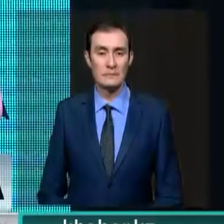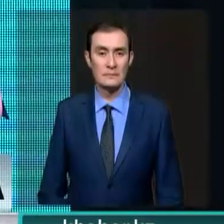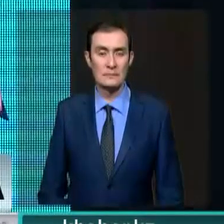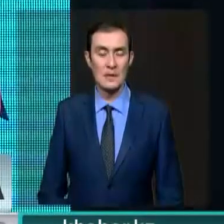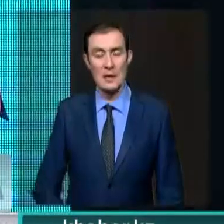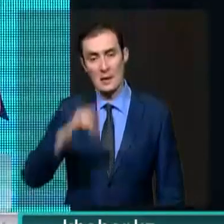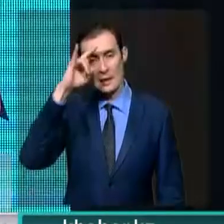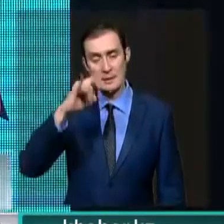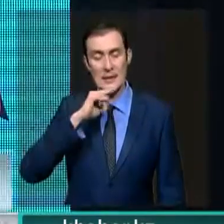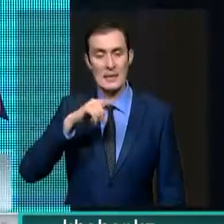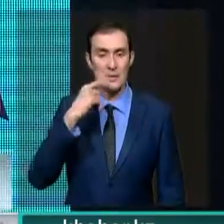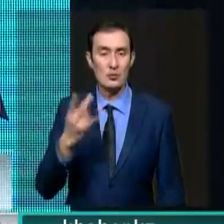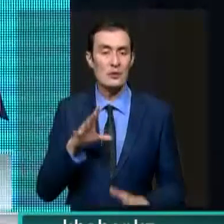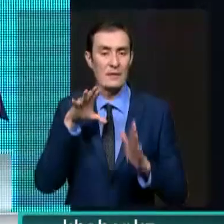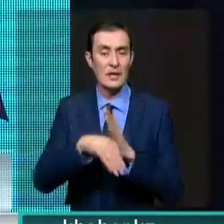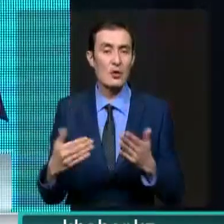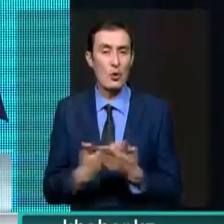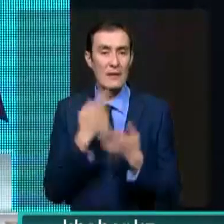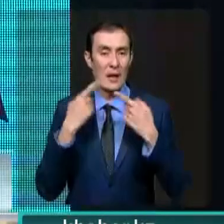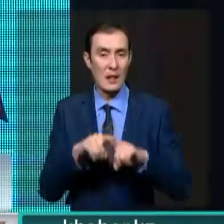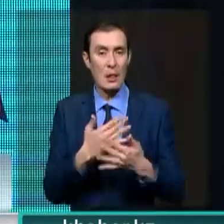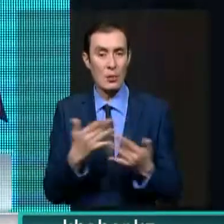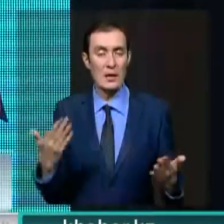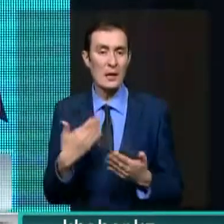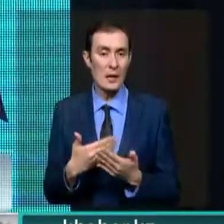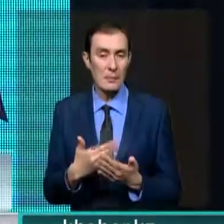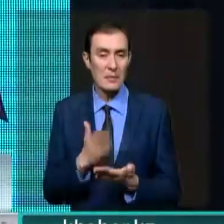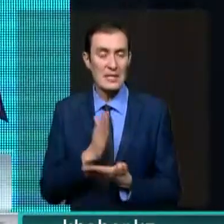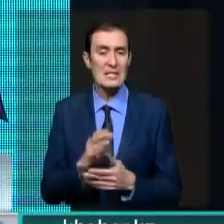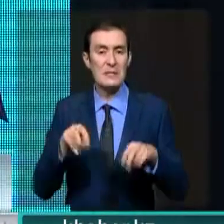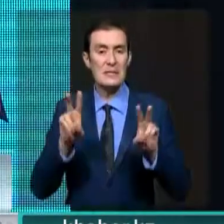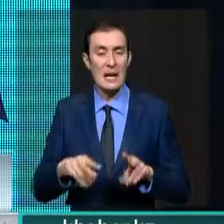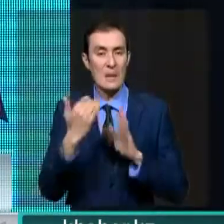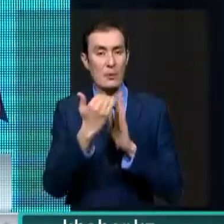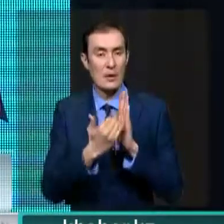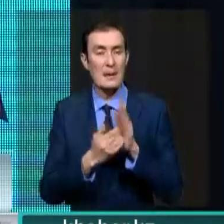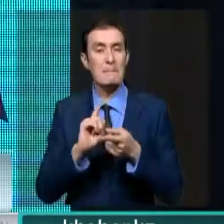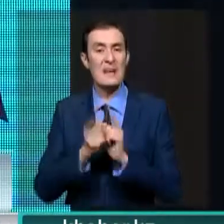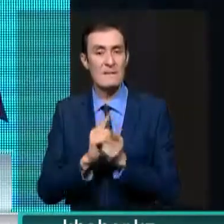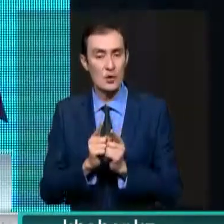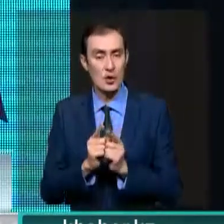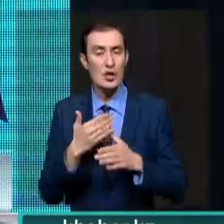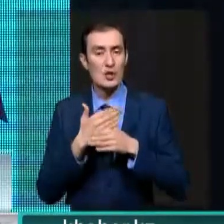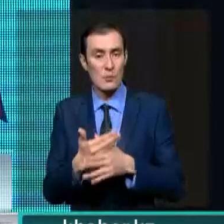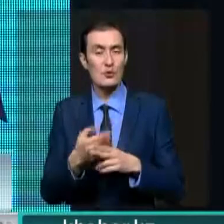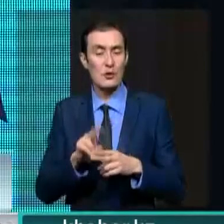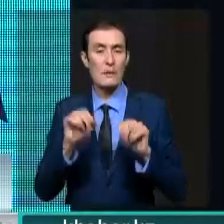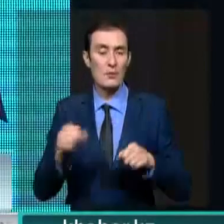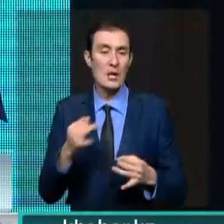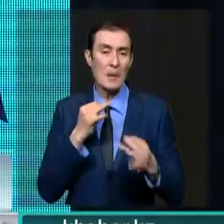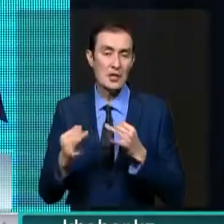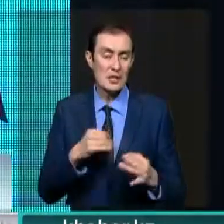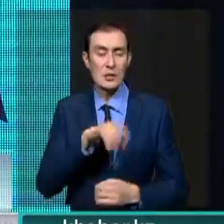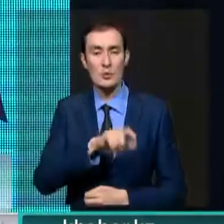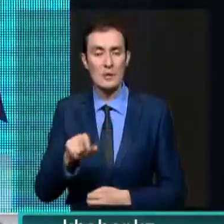казахский язык нужно внедрять в новые технологии например есть специальное приложение переводчик с помощью которого можно общаться с людьми